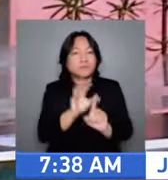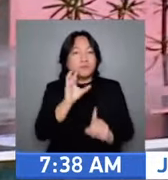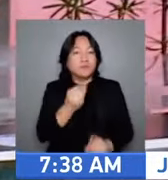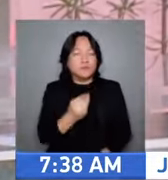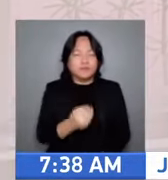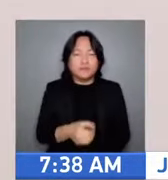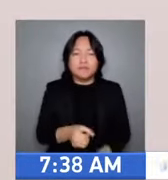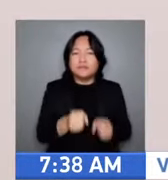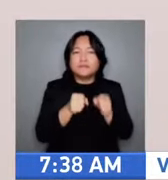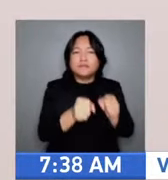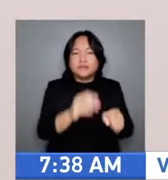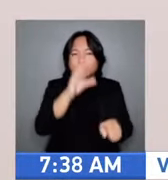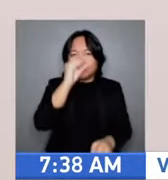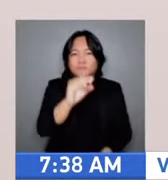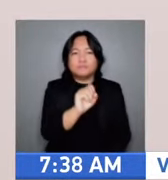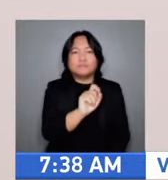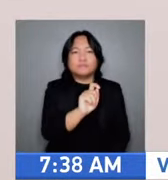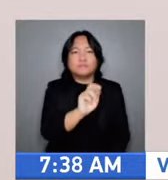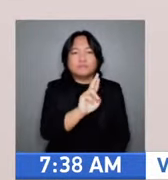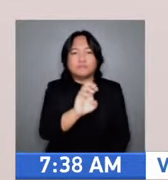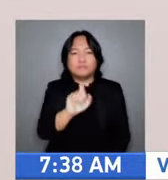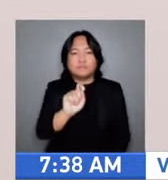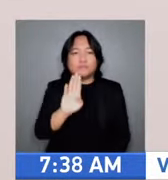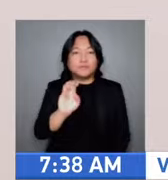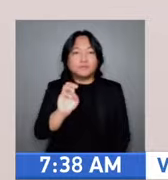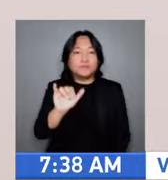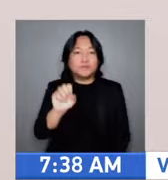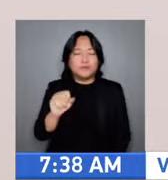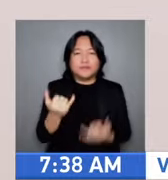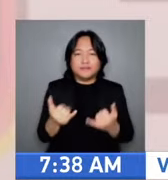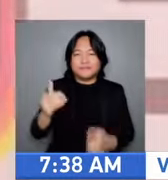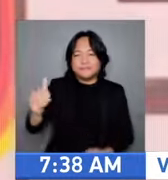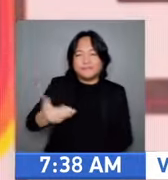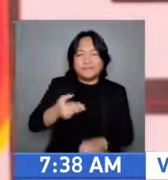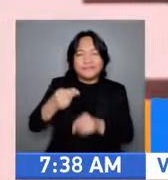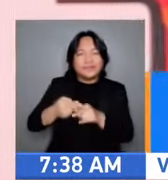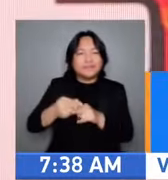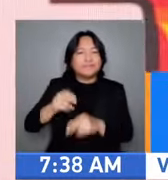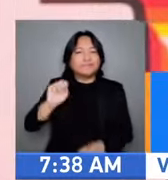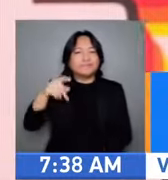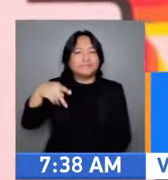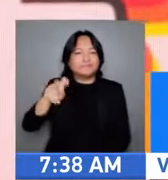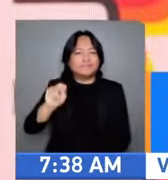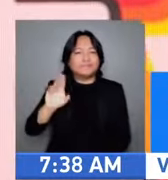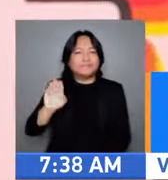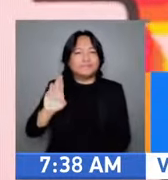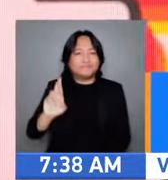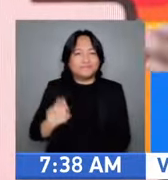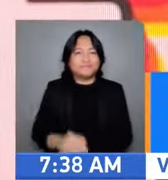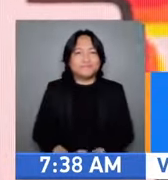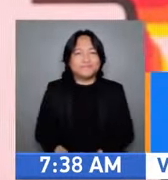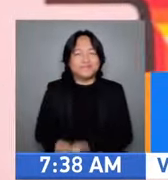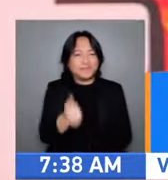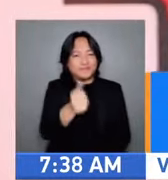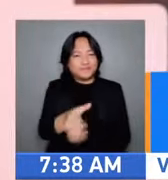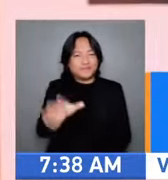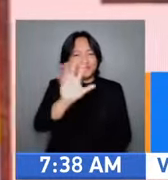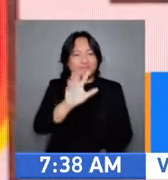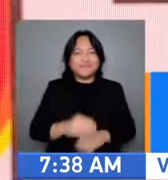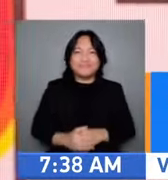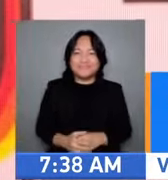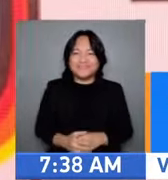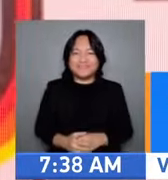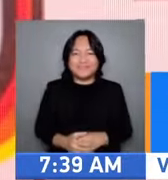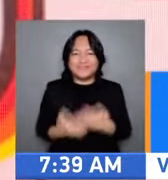Kaya live sa unang hit, let's welcome Spencer Reyes. Good morning, Spencer! Good morning po sa inyo lahat. Good morning po.